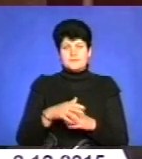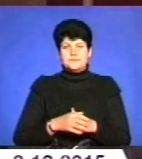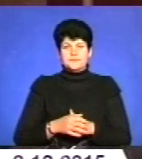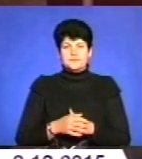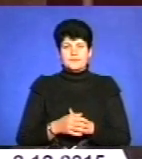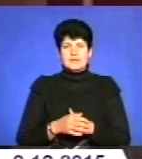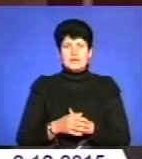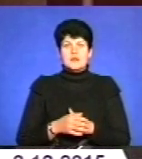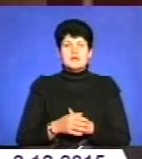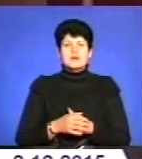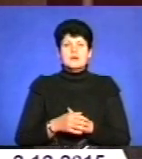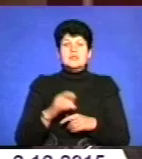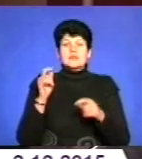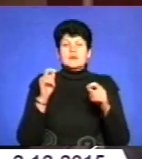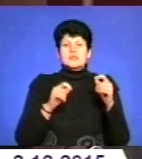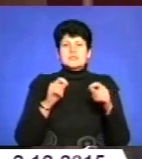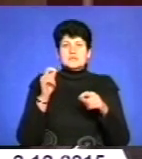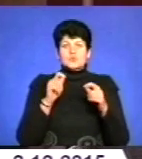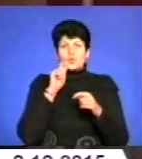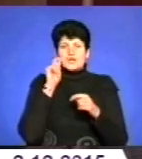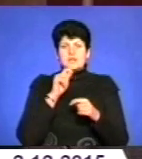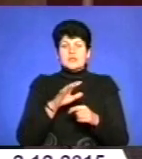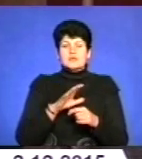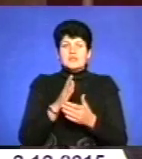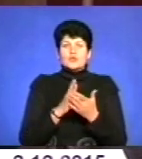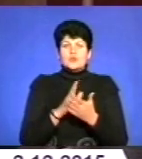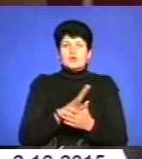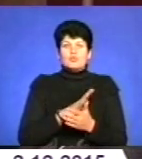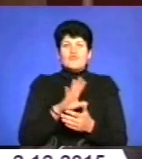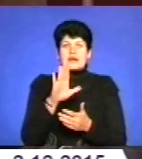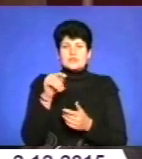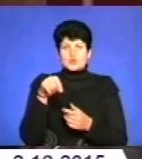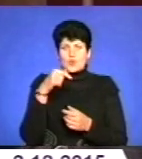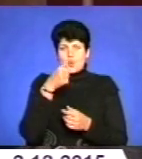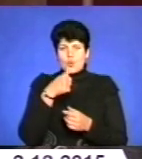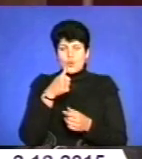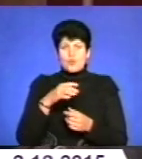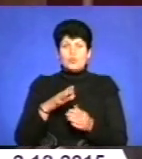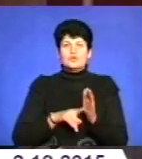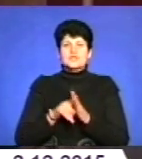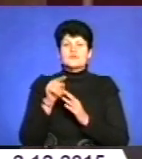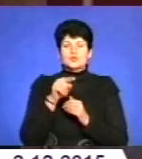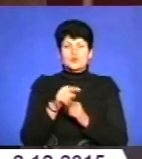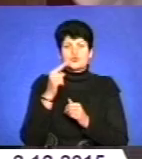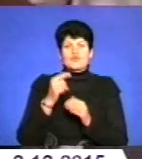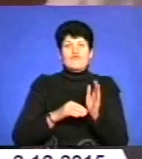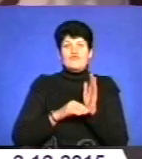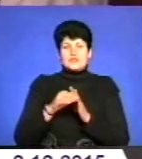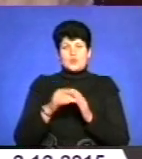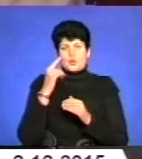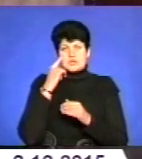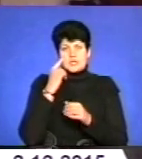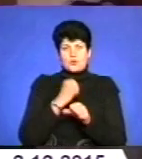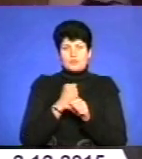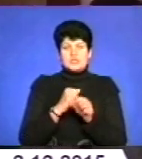З'їзд України, який проходив хірургів України в вересні цього року, починався з того, що високо оцінена робота 66-го військового